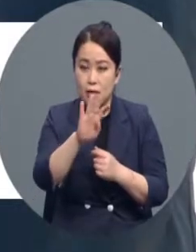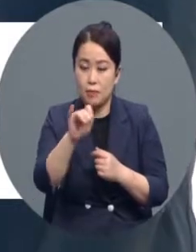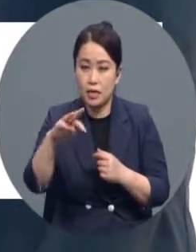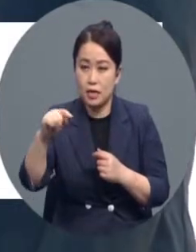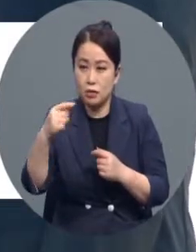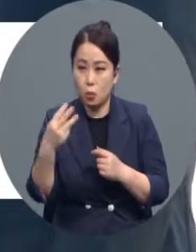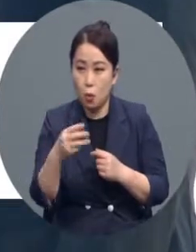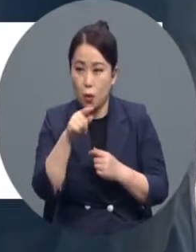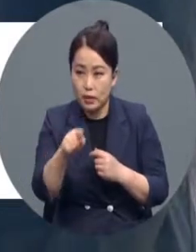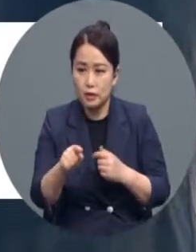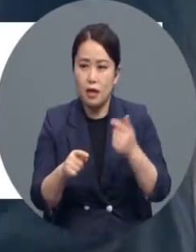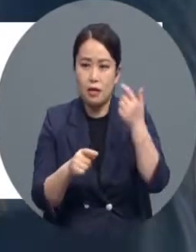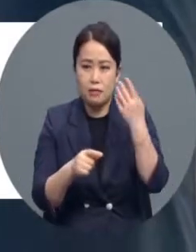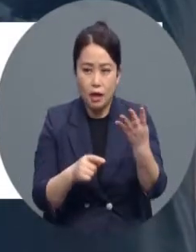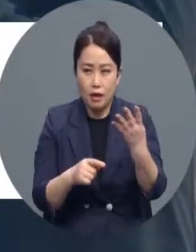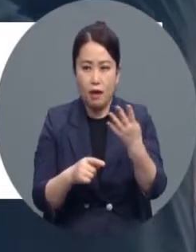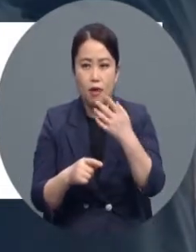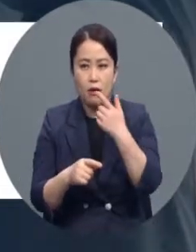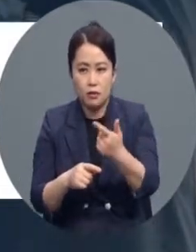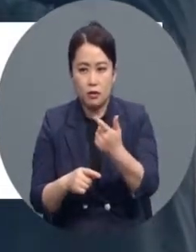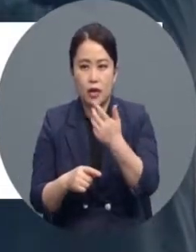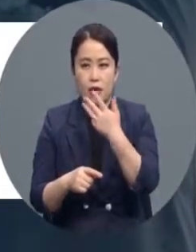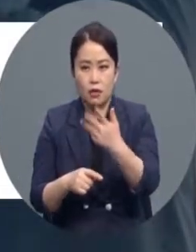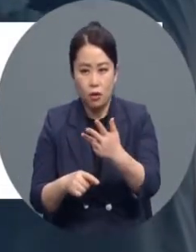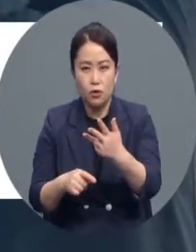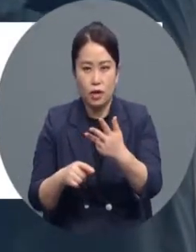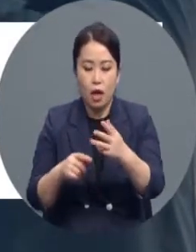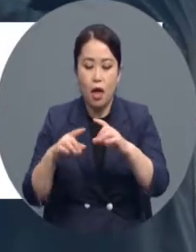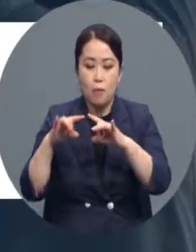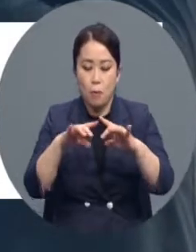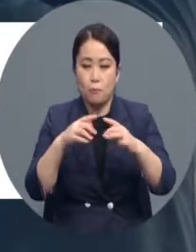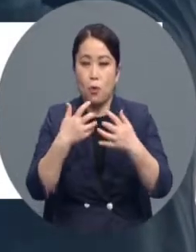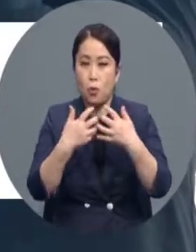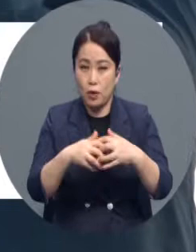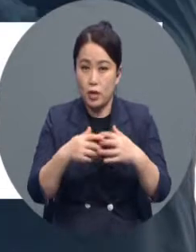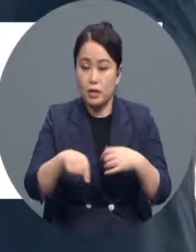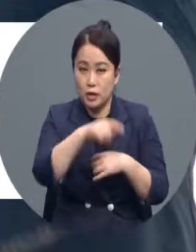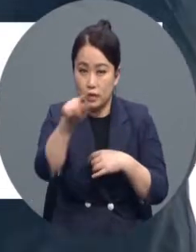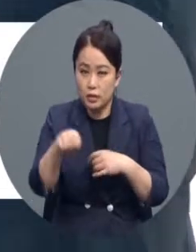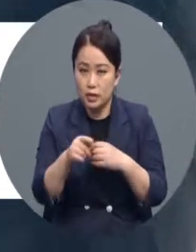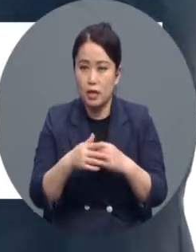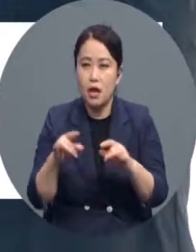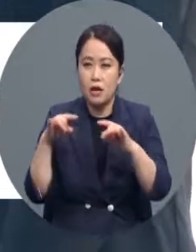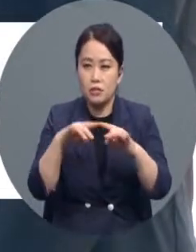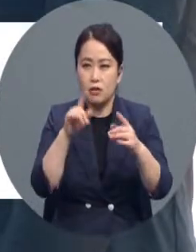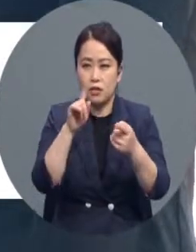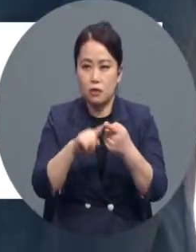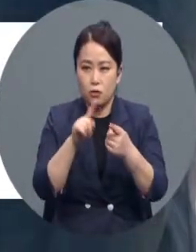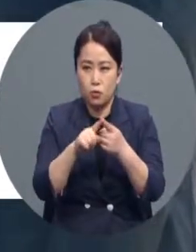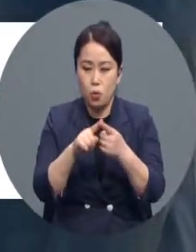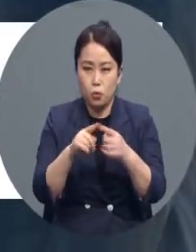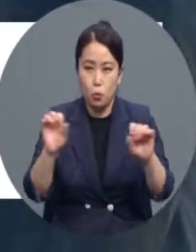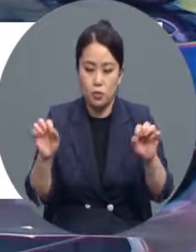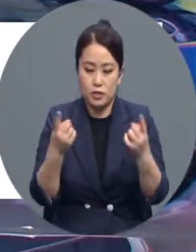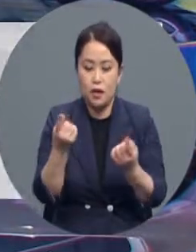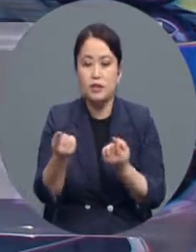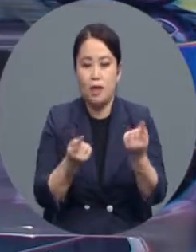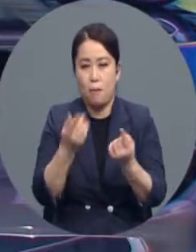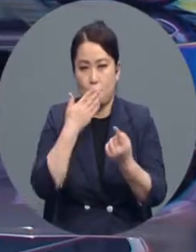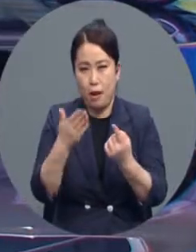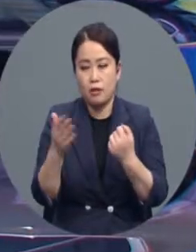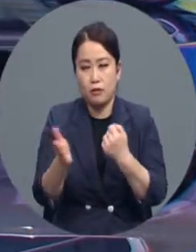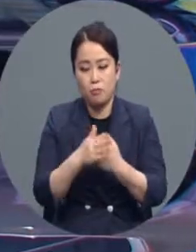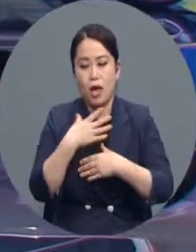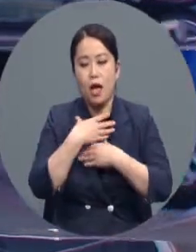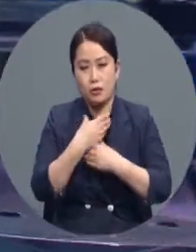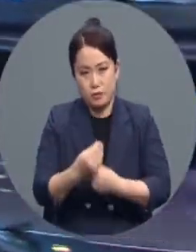로터로 비행을 하고 또한 이 로터들이 전기적으로 동시에 제어가 되면서 안정적인 비행이 가능합니다.